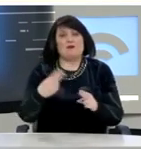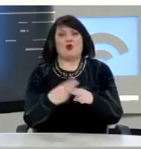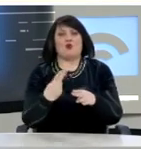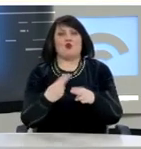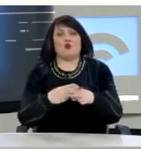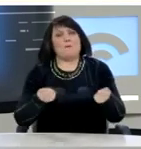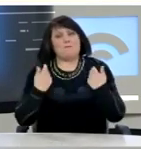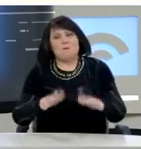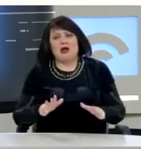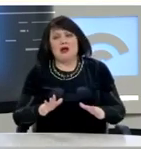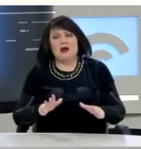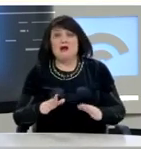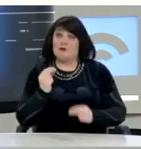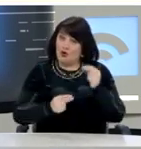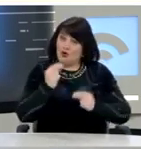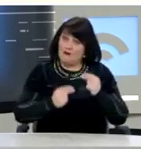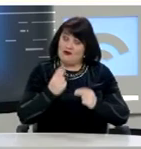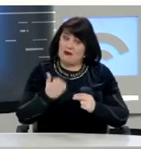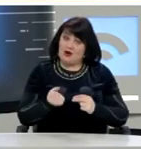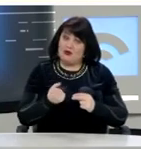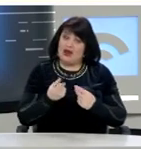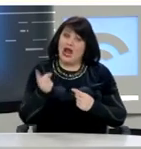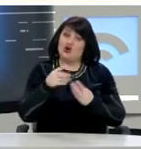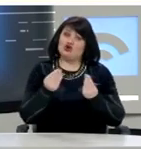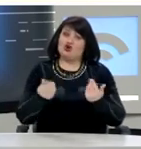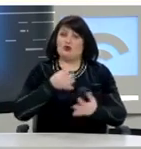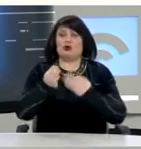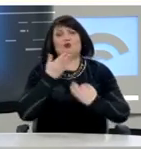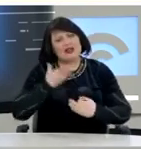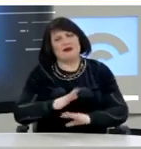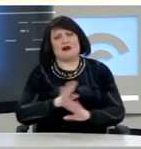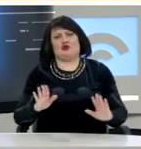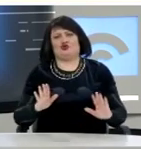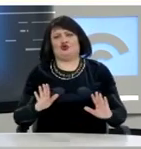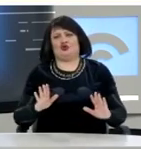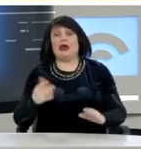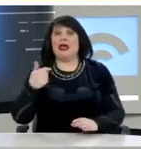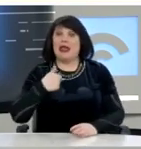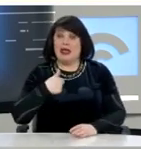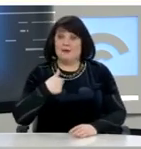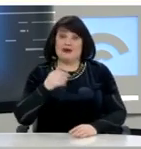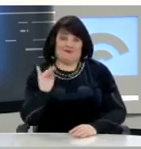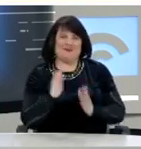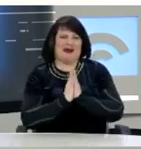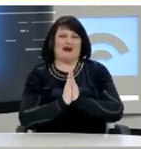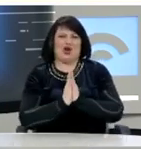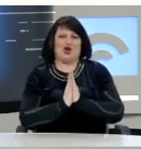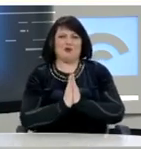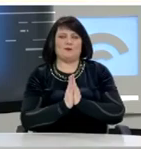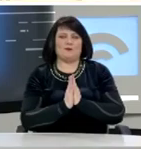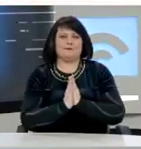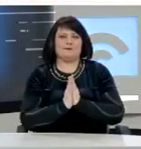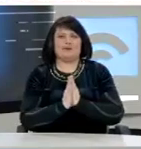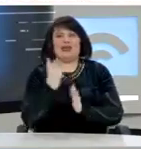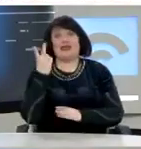έχουμε πρόβλημα. Και να το πω διαφορετικά, για να τελειώσω. Εμείς κύριε, είμαστε οπαδοί. Κύριε Κοτζία,